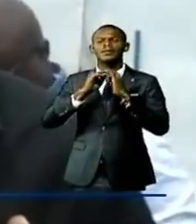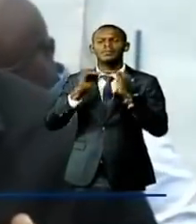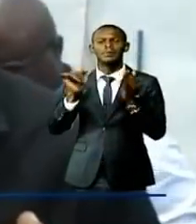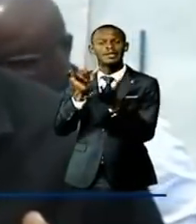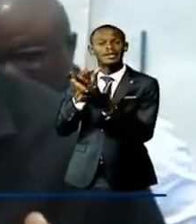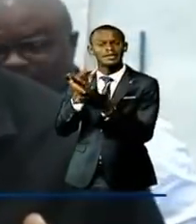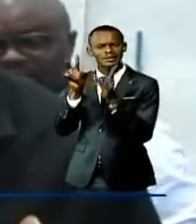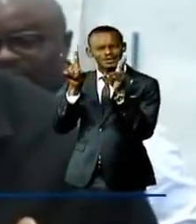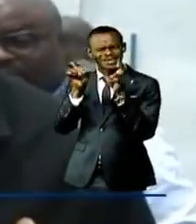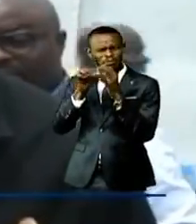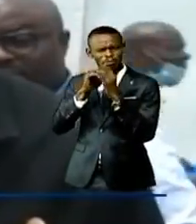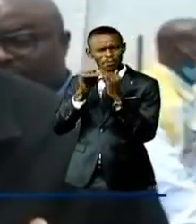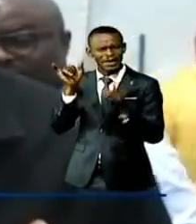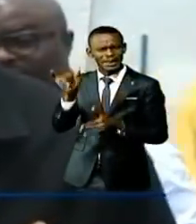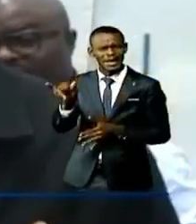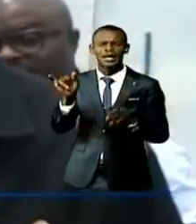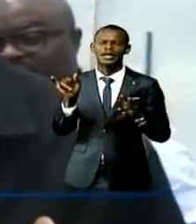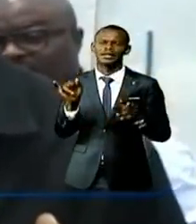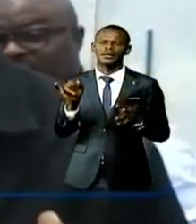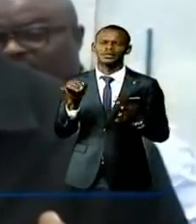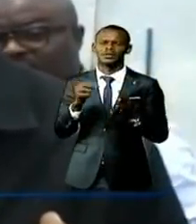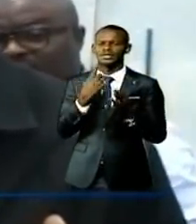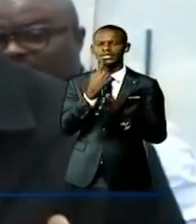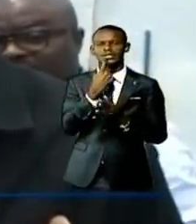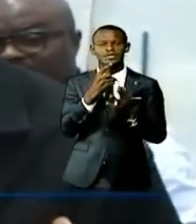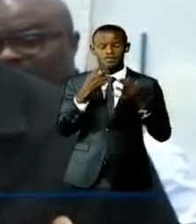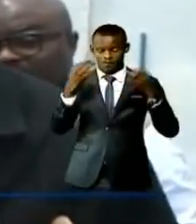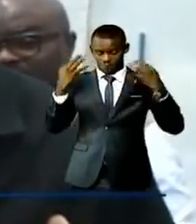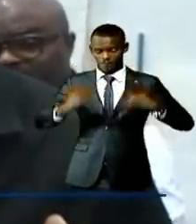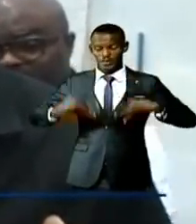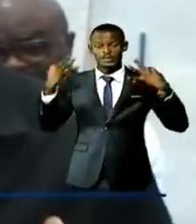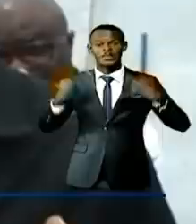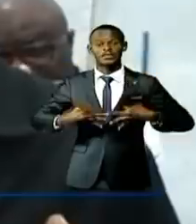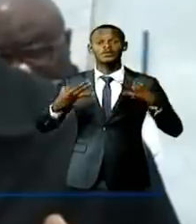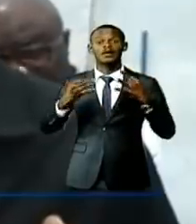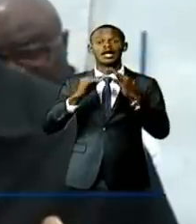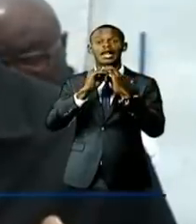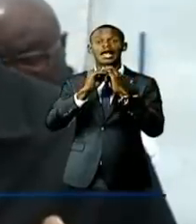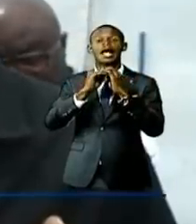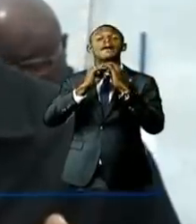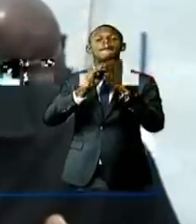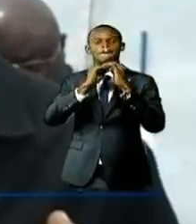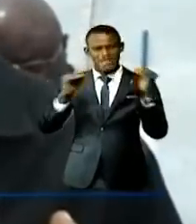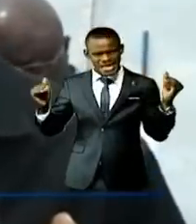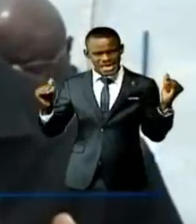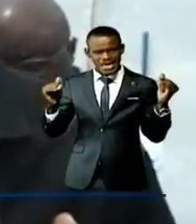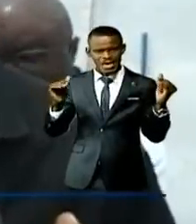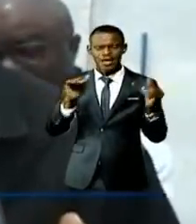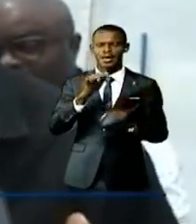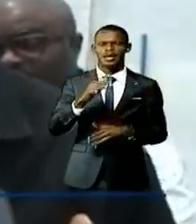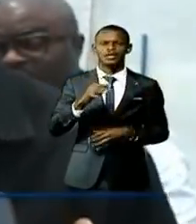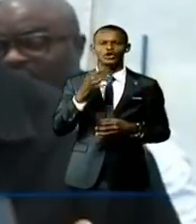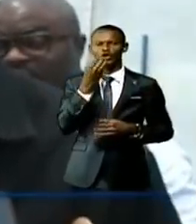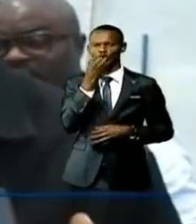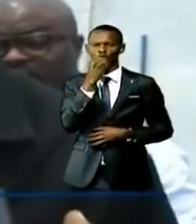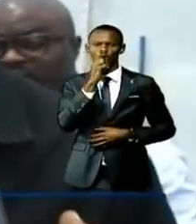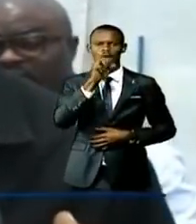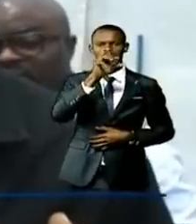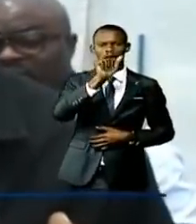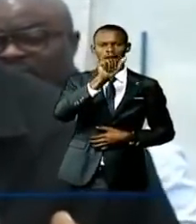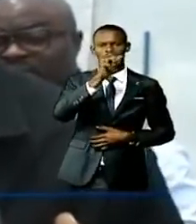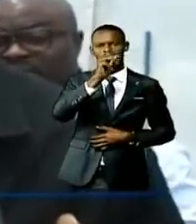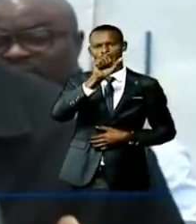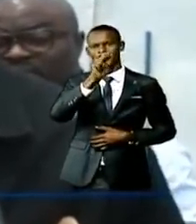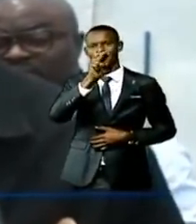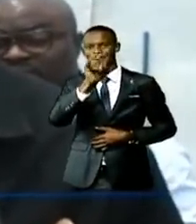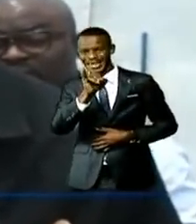festival, il s'appelle Festival Amani, et donc c'est aussi la rencontre interculturelle de gens qui viennent d'à gauche à